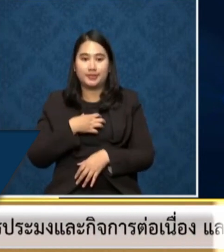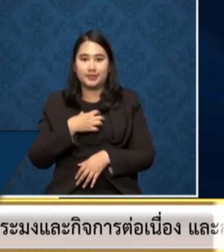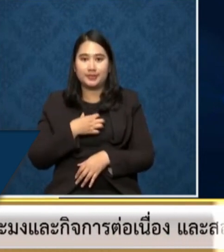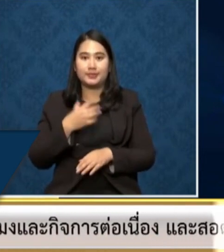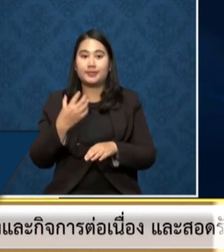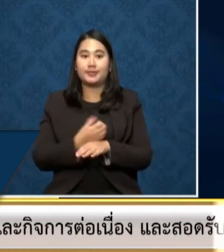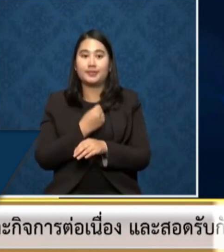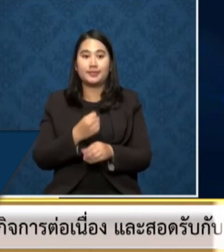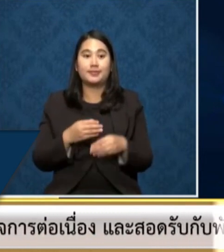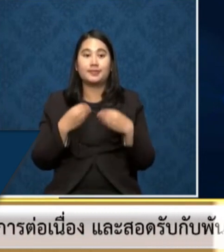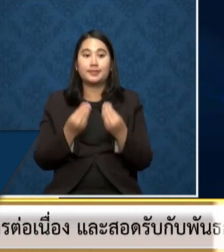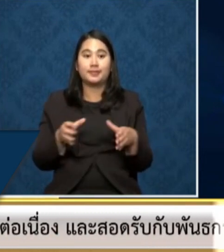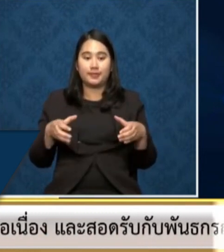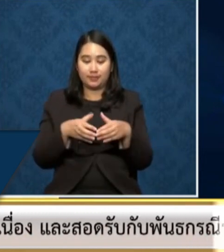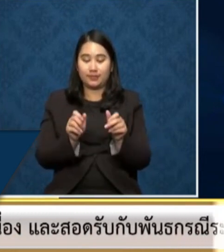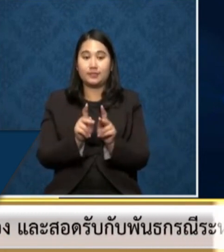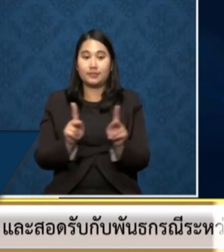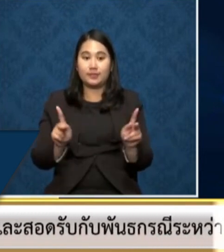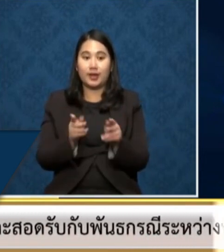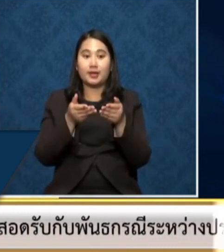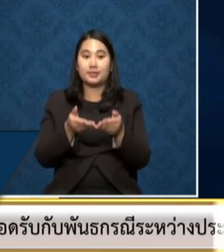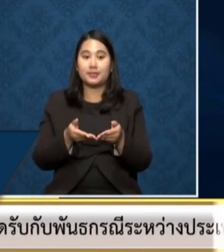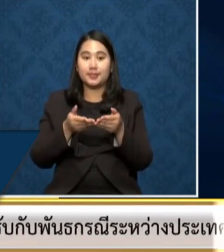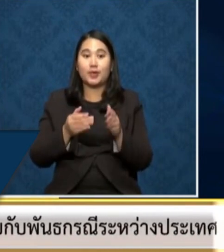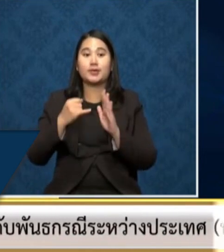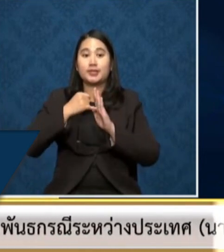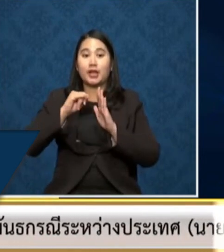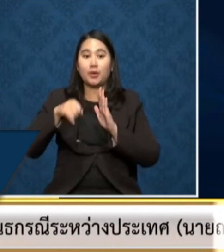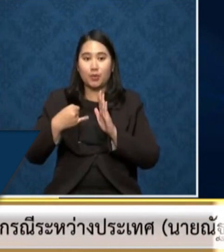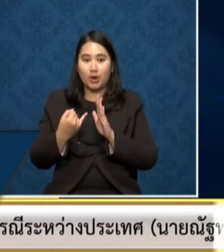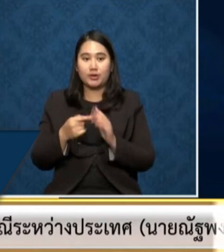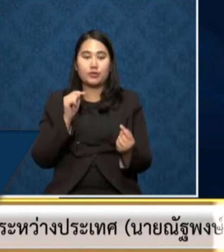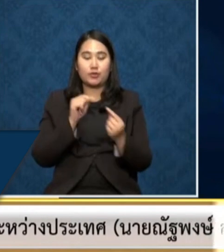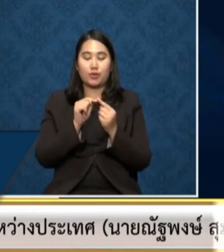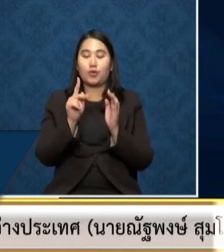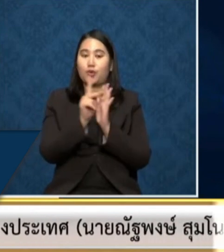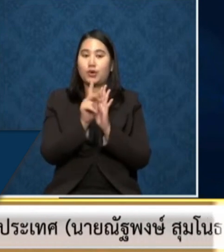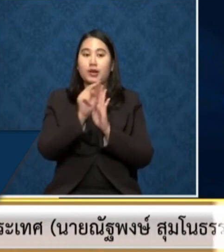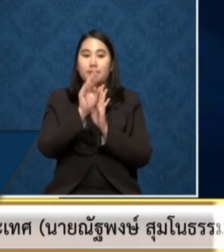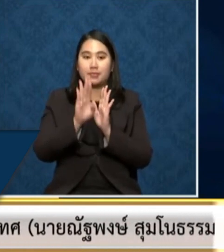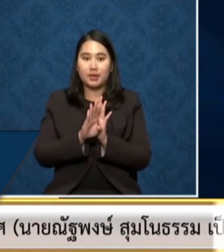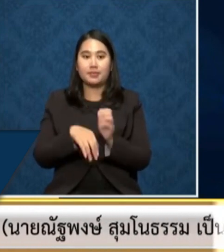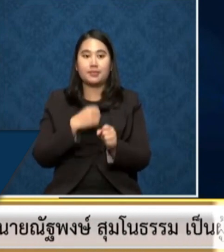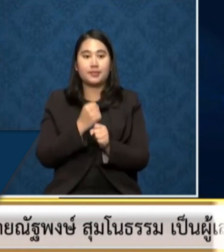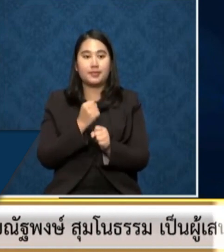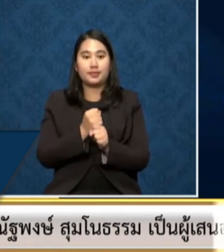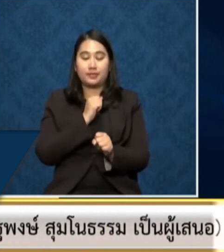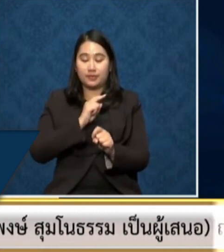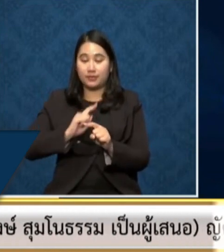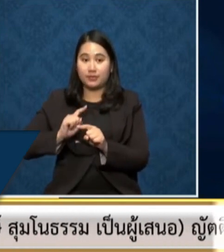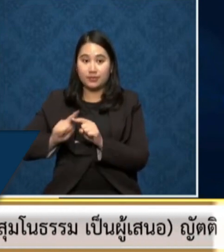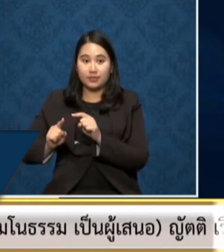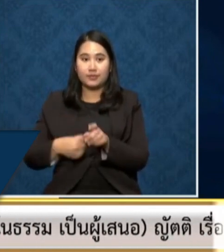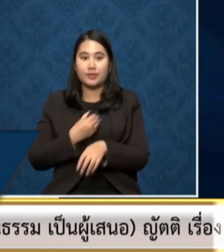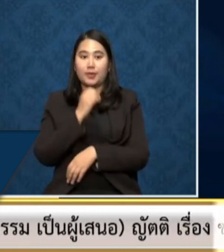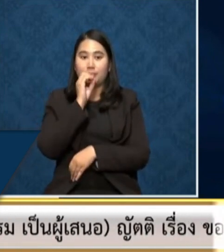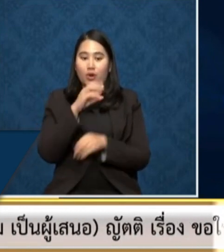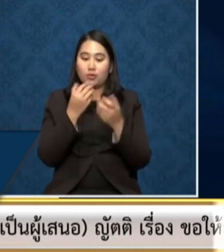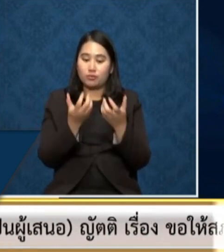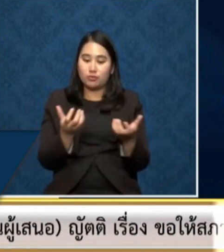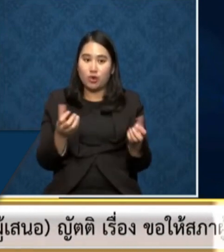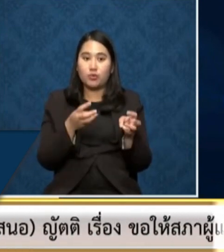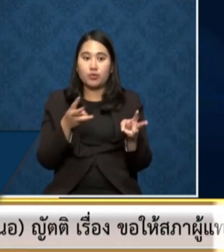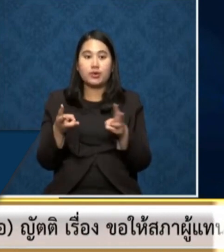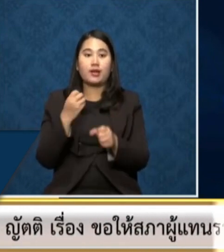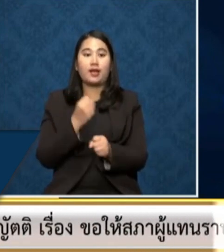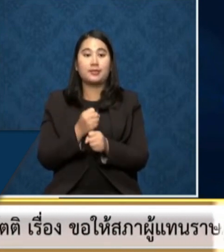เพิ่มอำนาจให้กับคณะกรรมการประมงจังหวัดในการกำหนดกติกาทำการประมงทั้งการกำหนดเครื่องมือใน